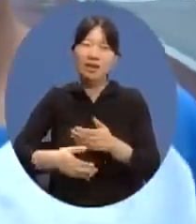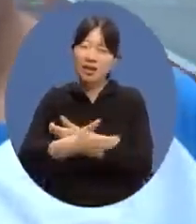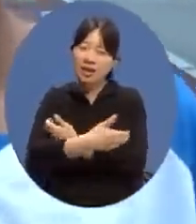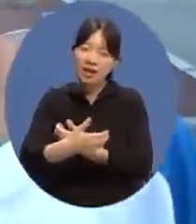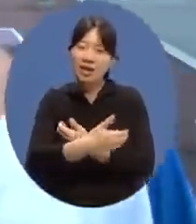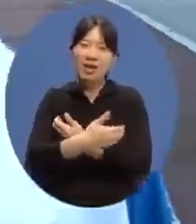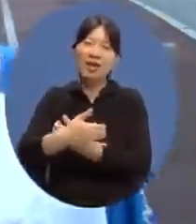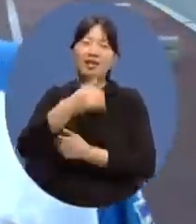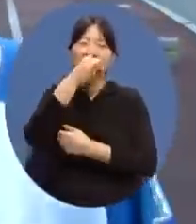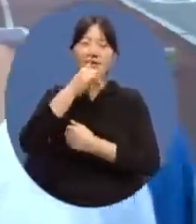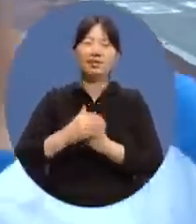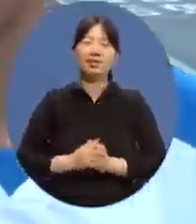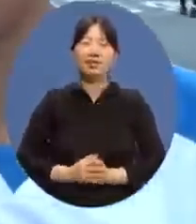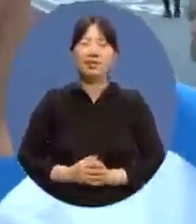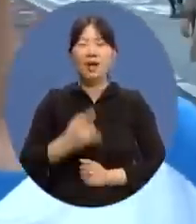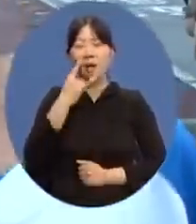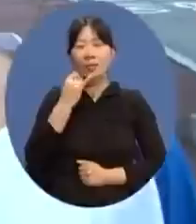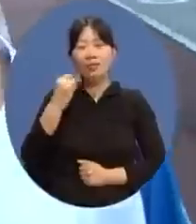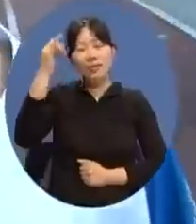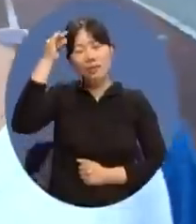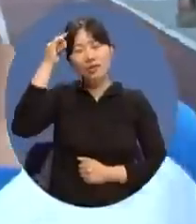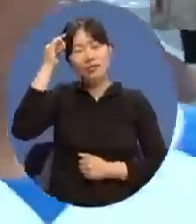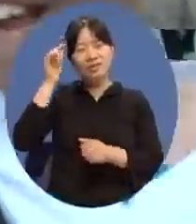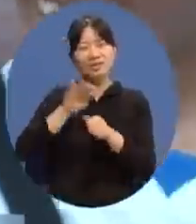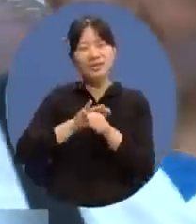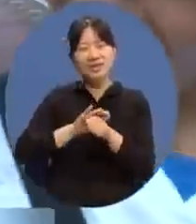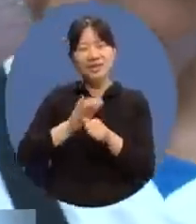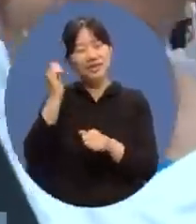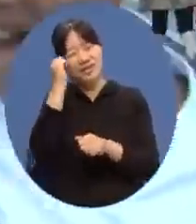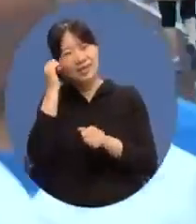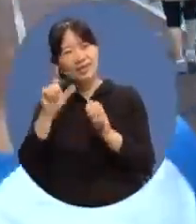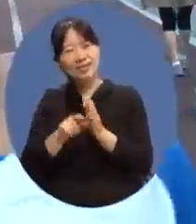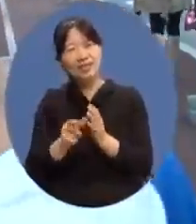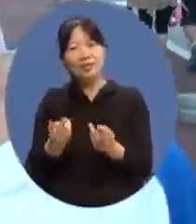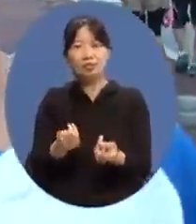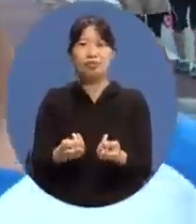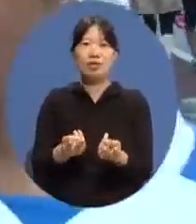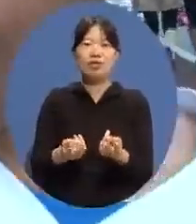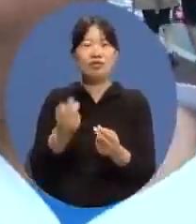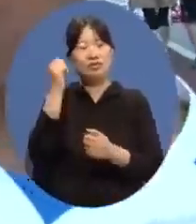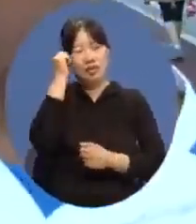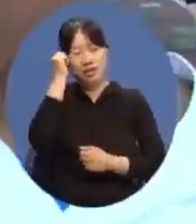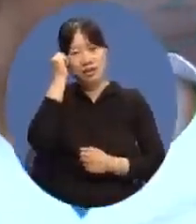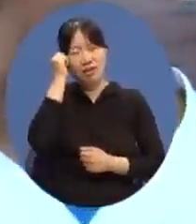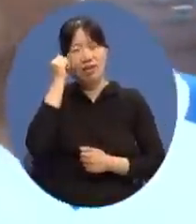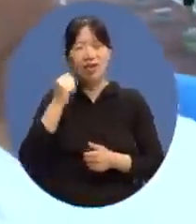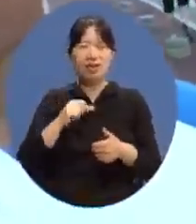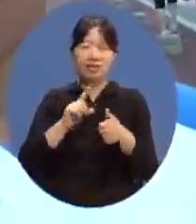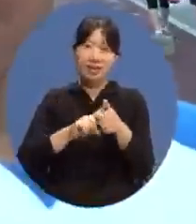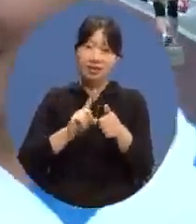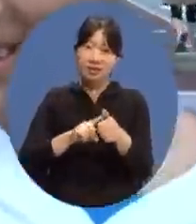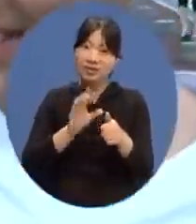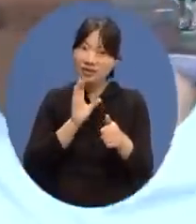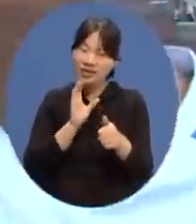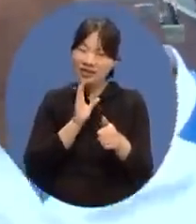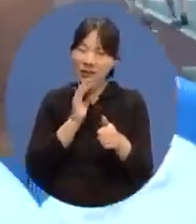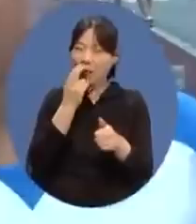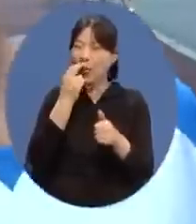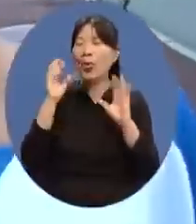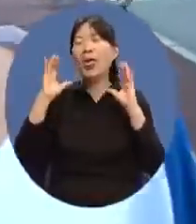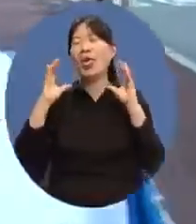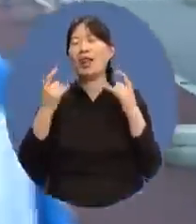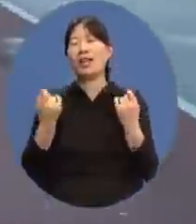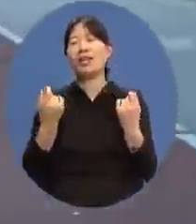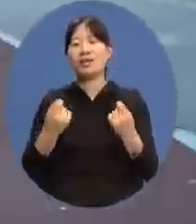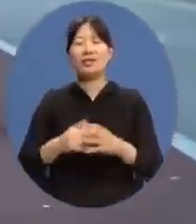있고. 아, 기다려봐. 엄마 머리 만지고. 잘 때도 옆에 누워줘야지 자고. 아, 상준이가요? 네. 아. 애기 같아,